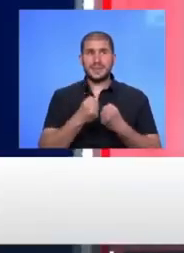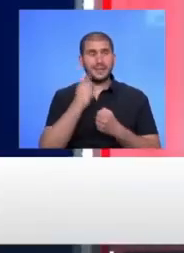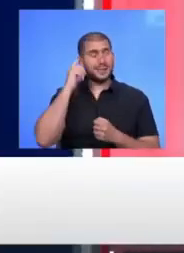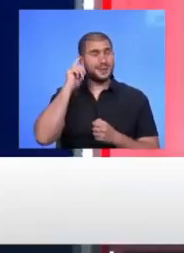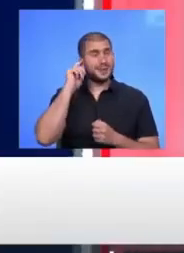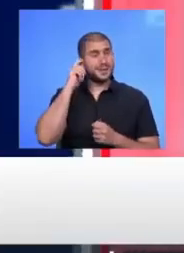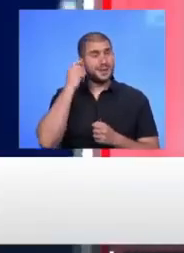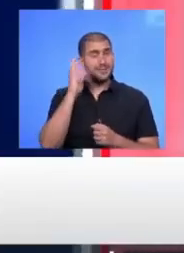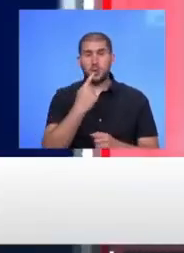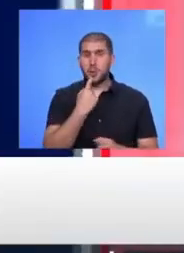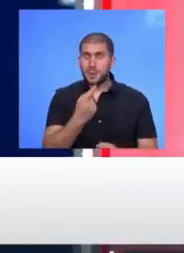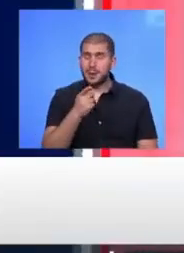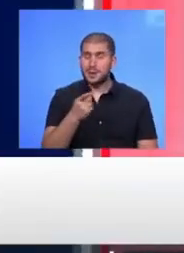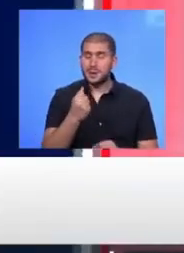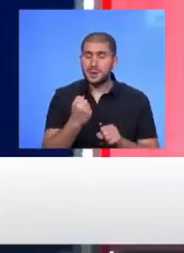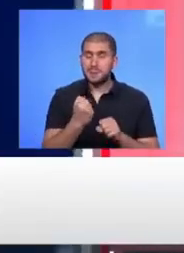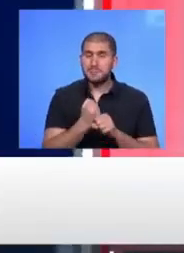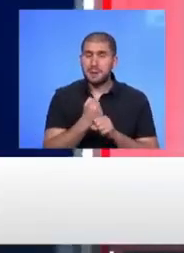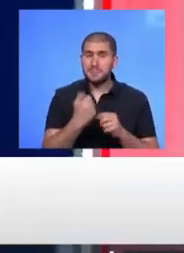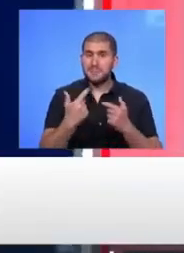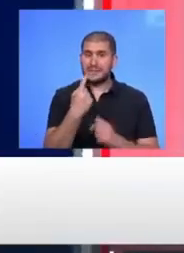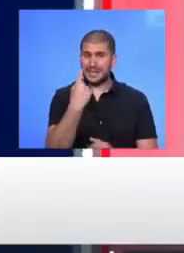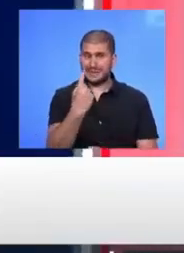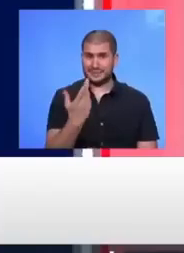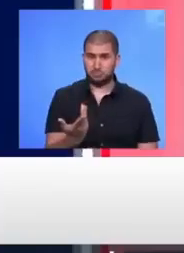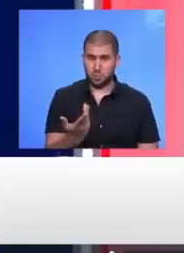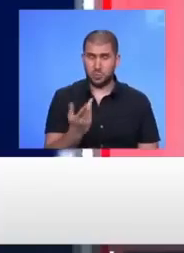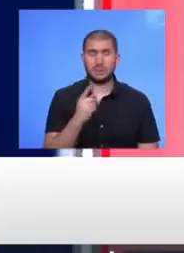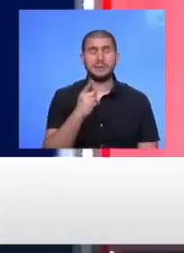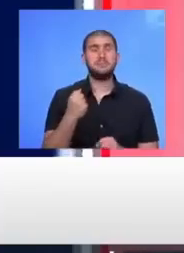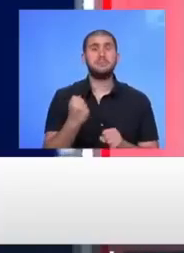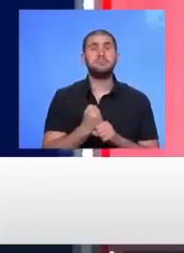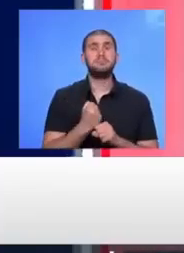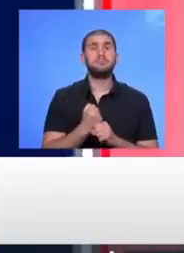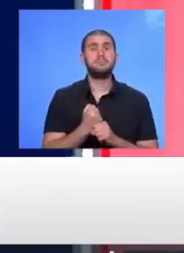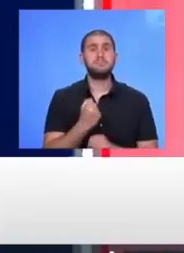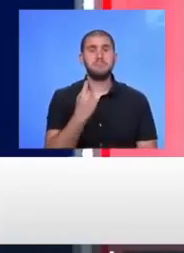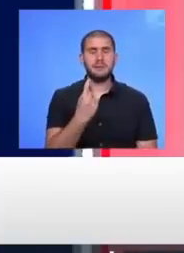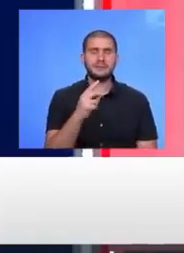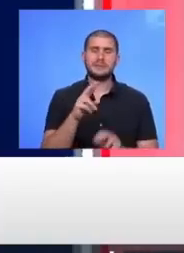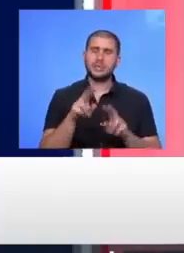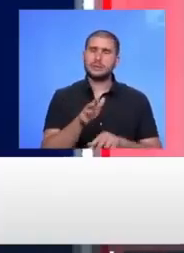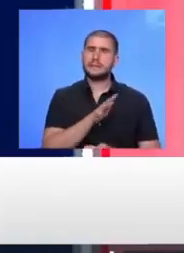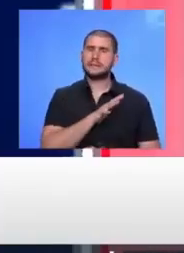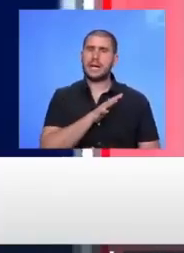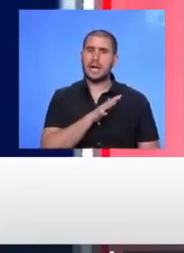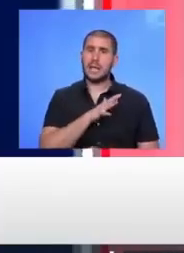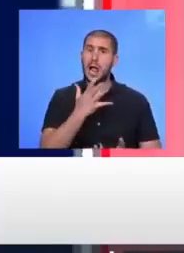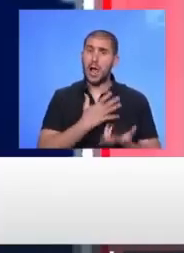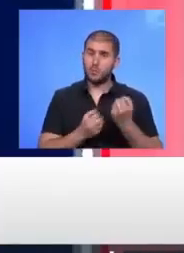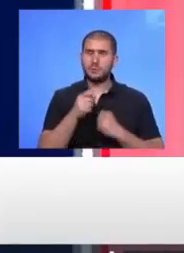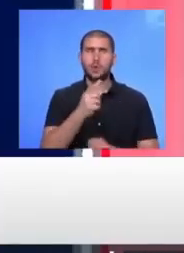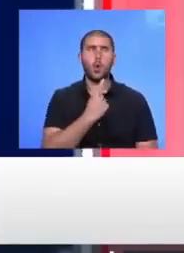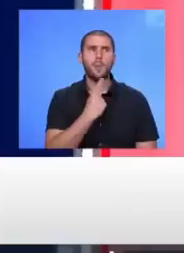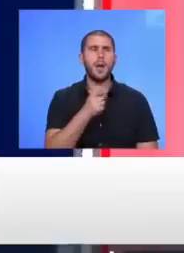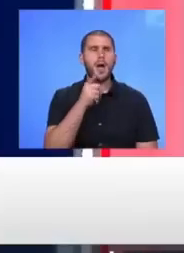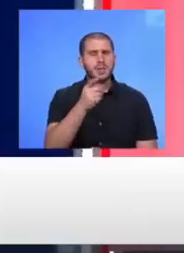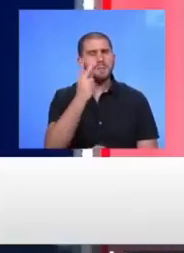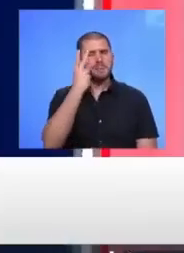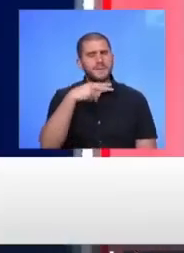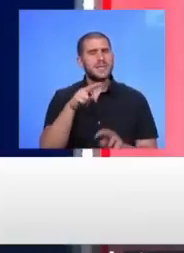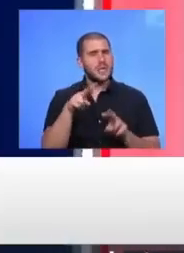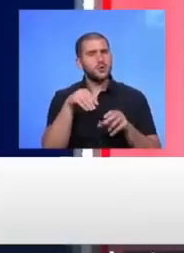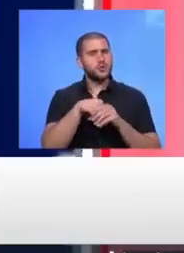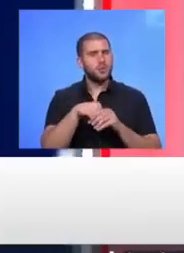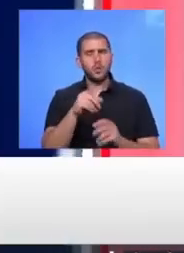אם אתה אומר שבמבצע הזה, זה מבצע שבו יש סכנה לחטופים, זאת אומרת שאתה מבין שיש שם חטופים.